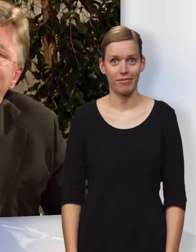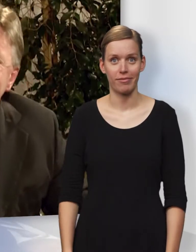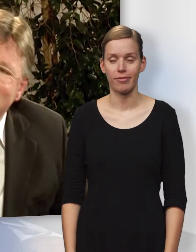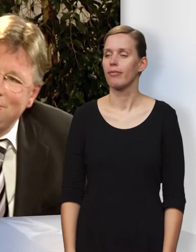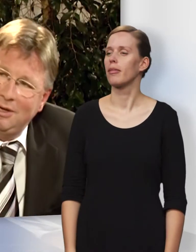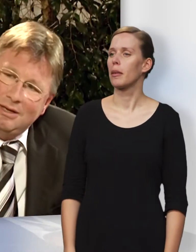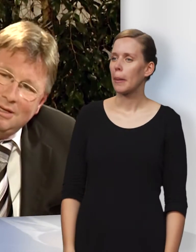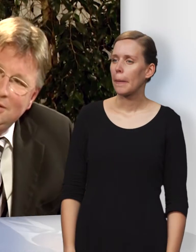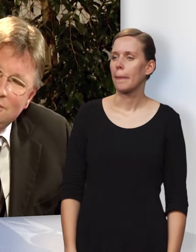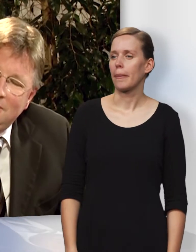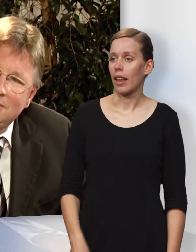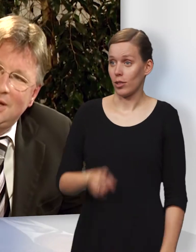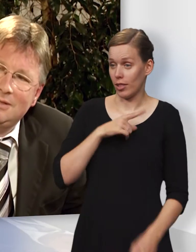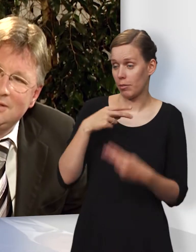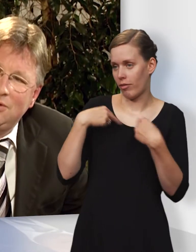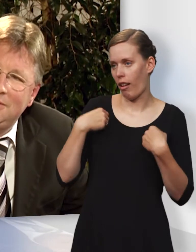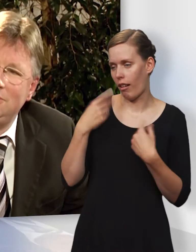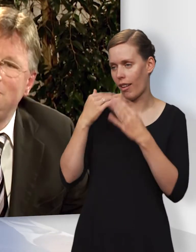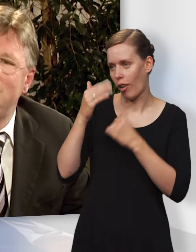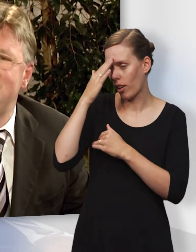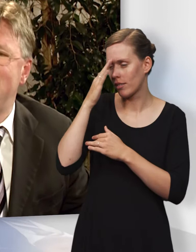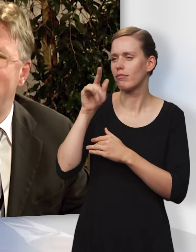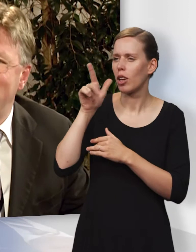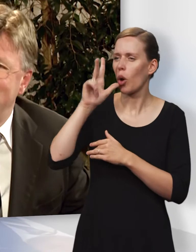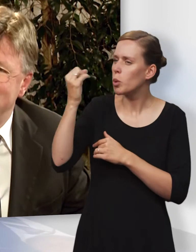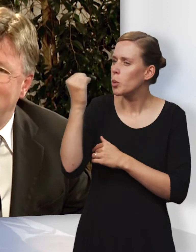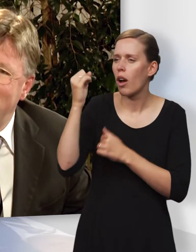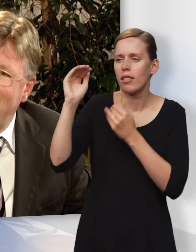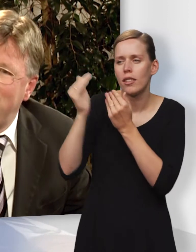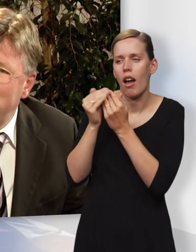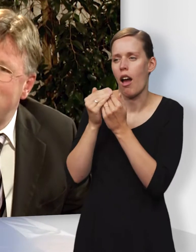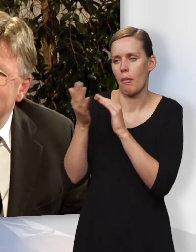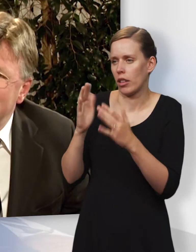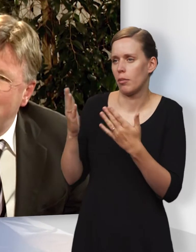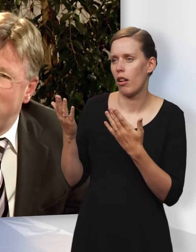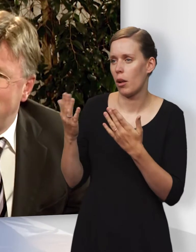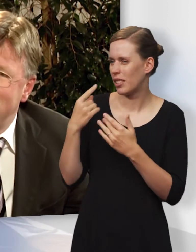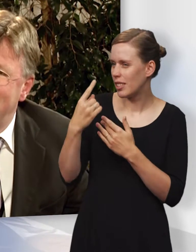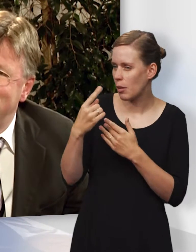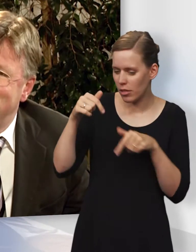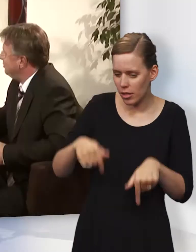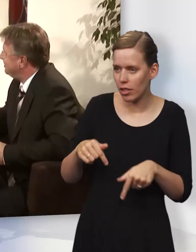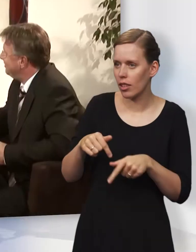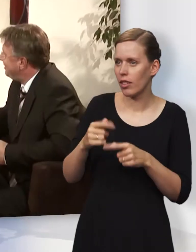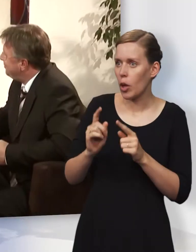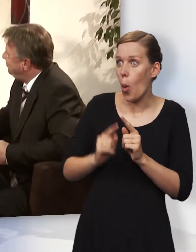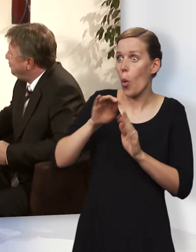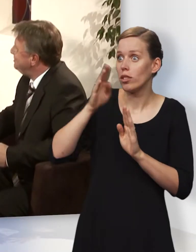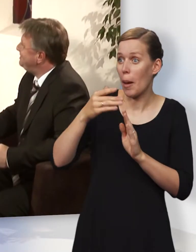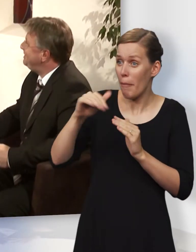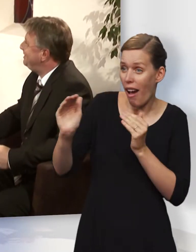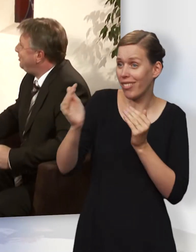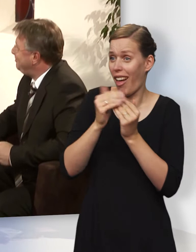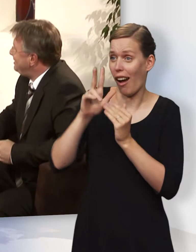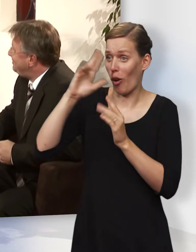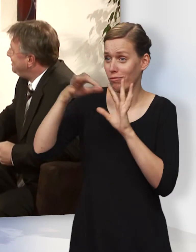Als Pfarrer, so kann ich Ihnen aus Erfahrung sagen, sind Sie Gott natürlich schon sehr nahe manchmal. Aber vermutlich sind Sie noch näher hier auf dem Höchsten. Fühlen